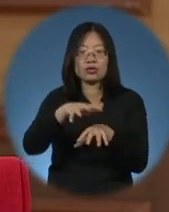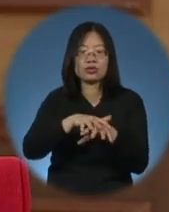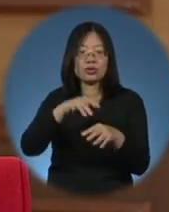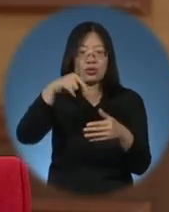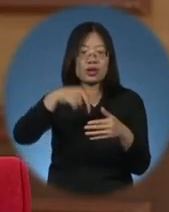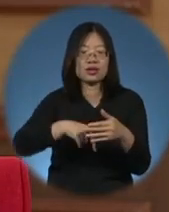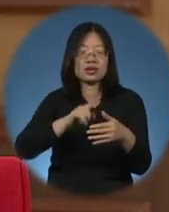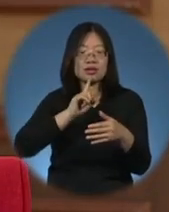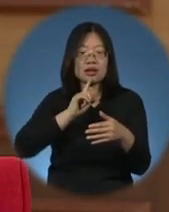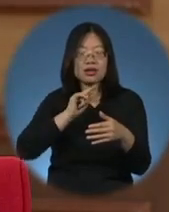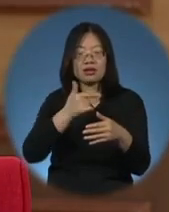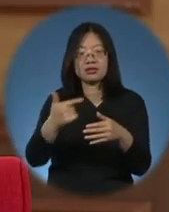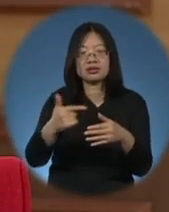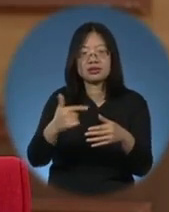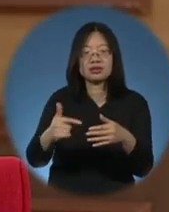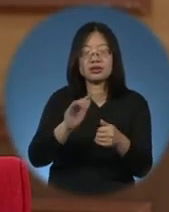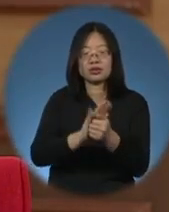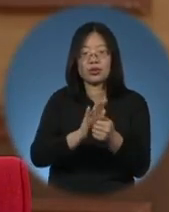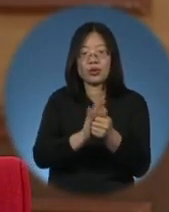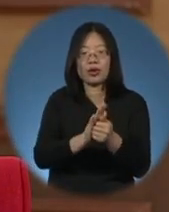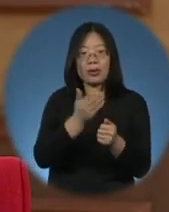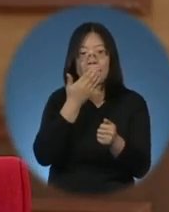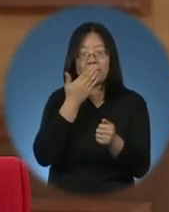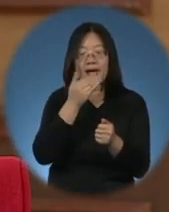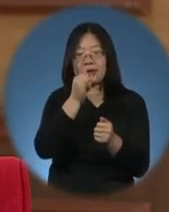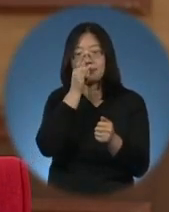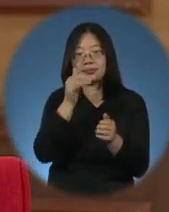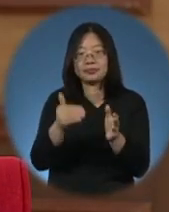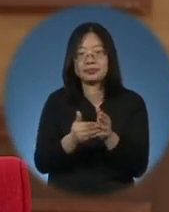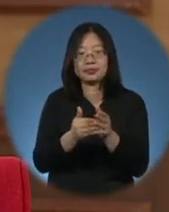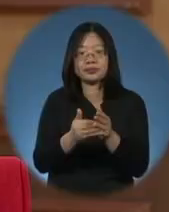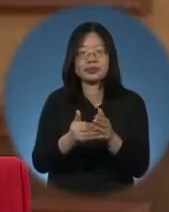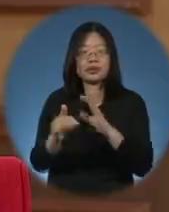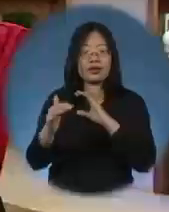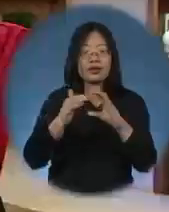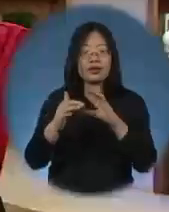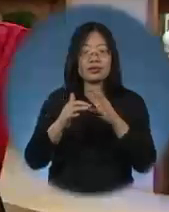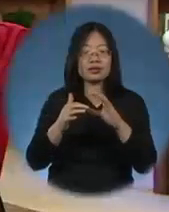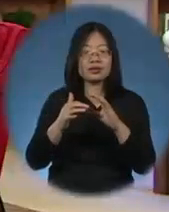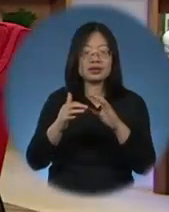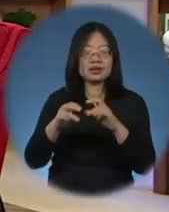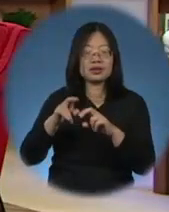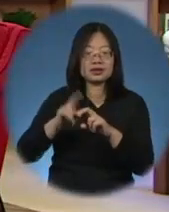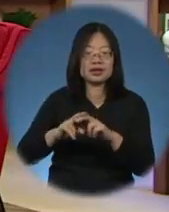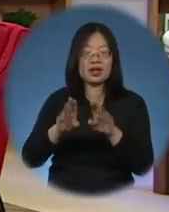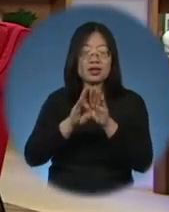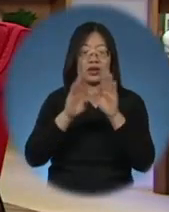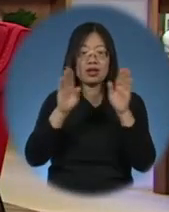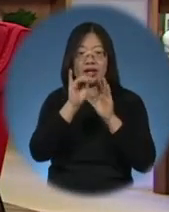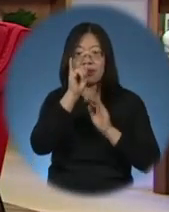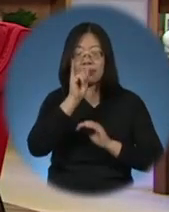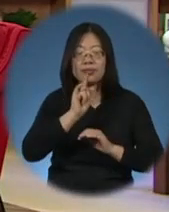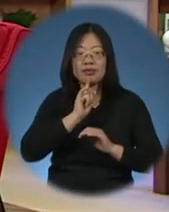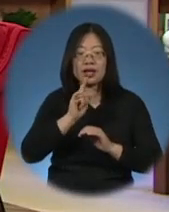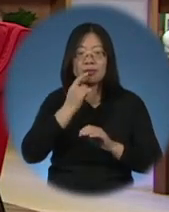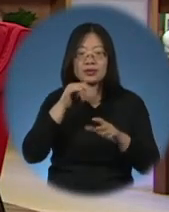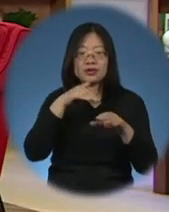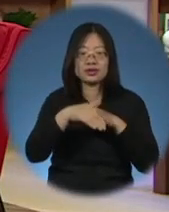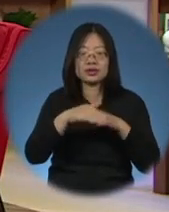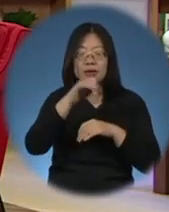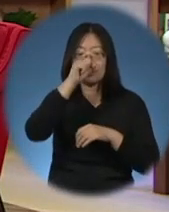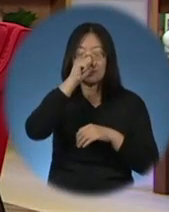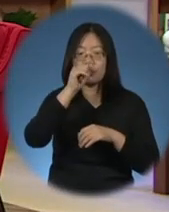구조에선 굉장히 그 도움될 수 있는 부분도 있지 않을까. 그런데 그 의사소통의 채널이 열려 있다라고 하는 게 민주주의의